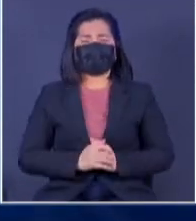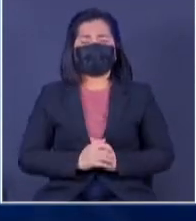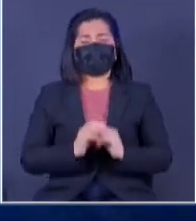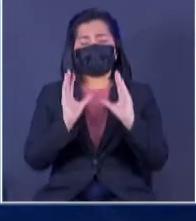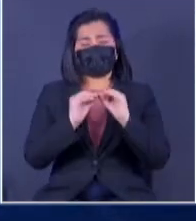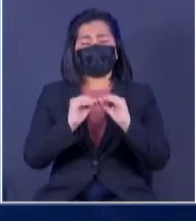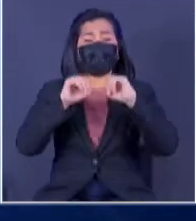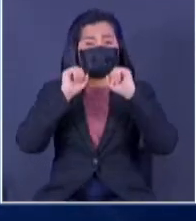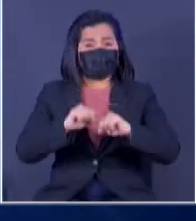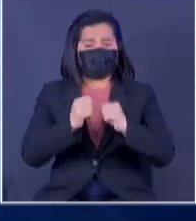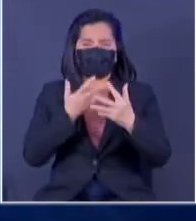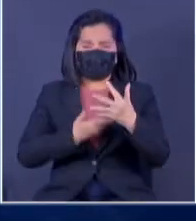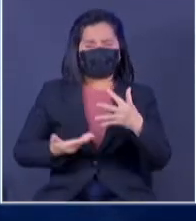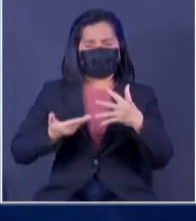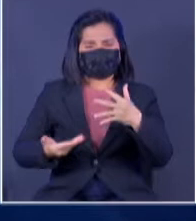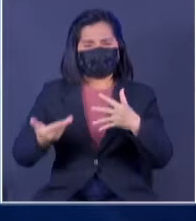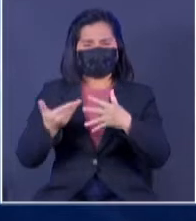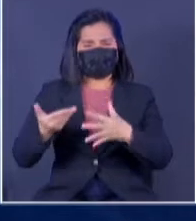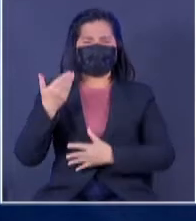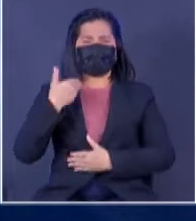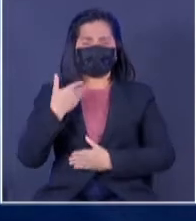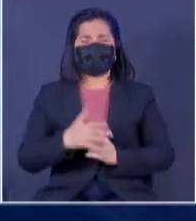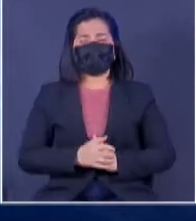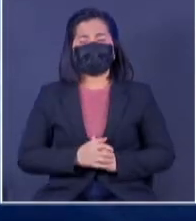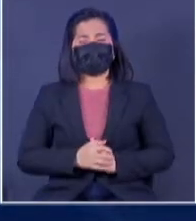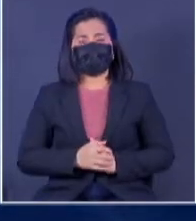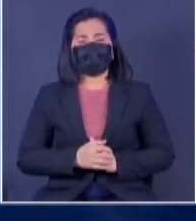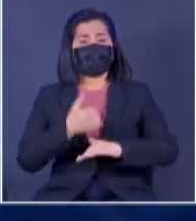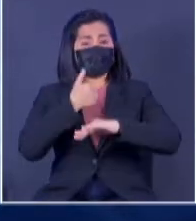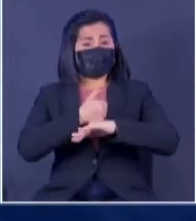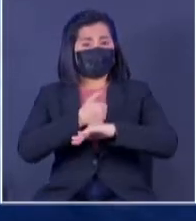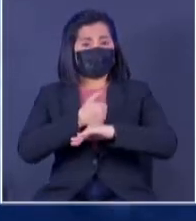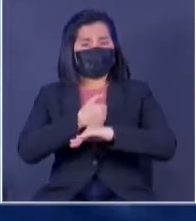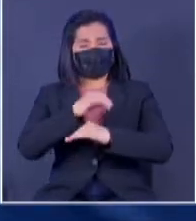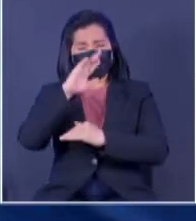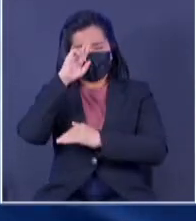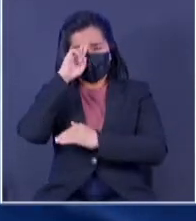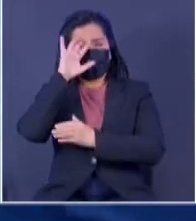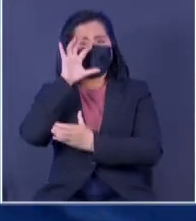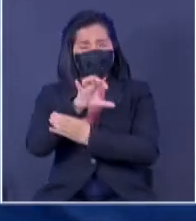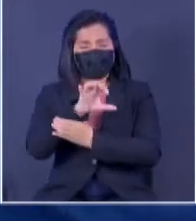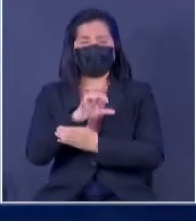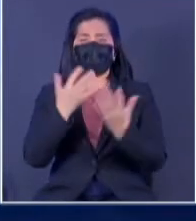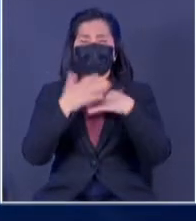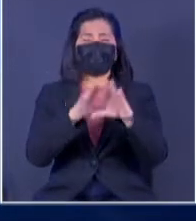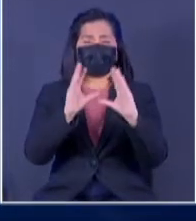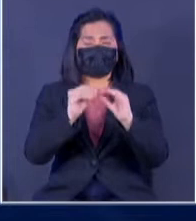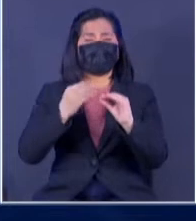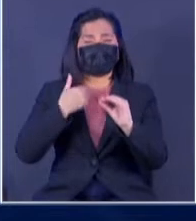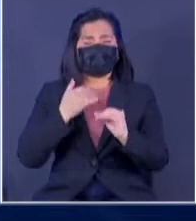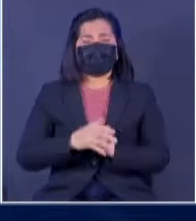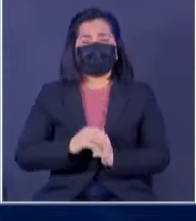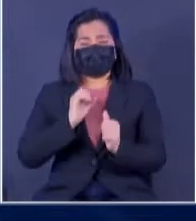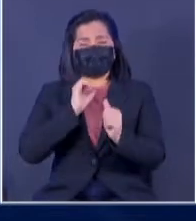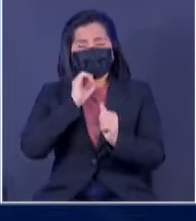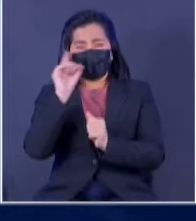ที่ประชุมเนี่ยโอ้ต้องผ่านอีกหลายขั้นตอนส่วนอธิบดีกรมควบคุมโรคซึ่งก็อยู่ในที่ประชุมในวันดังกล่าวด้วยท่านบ